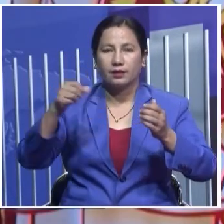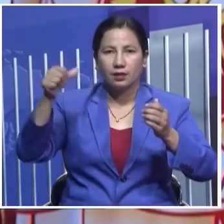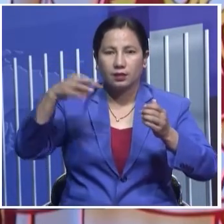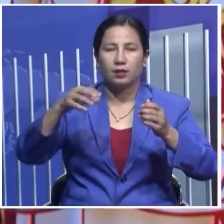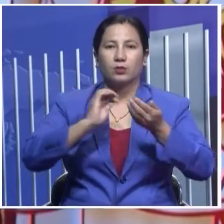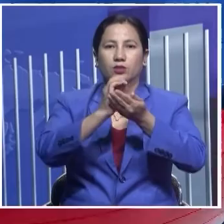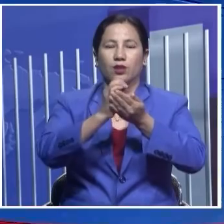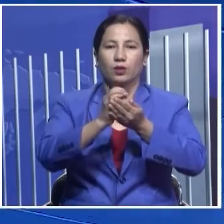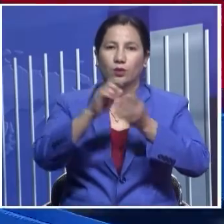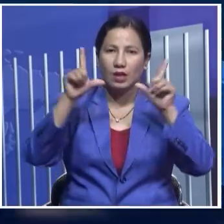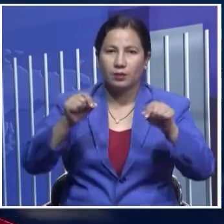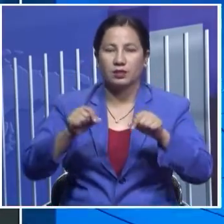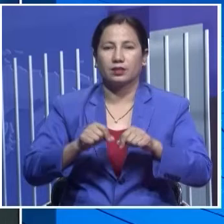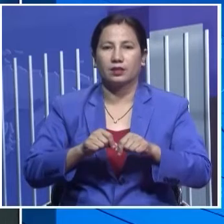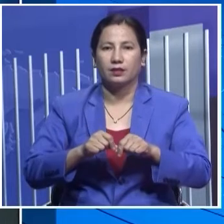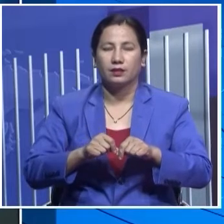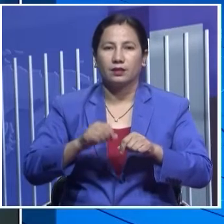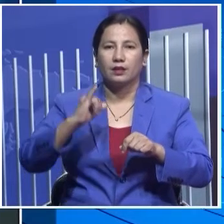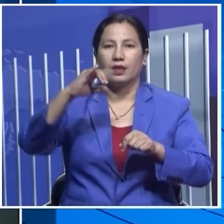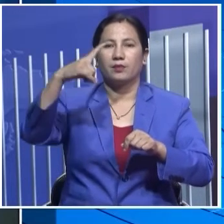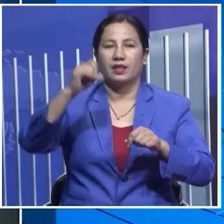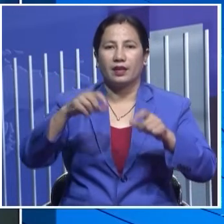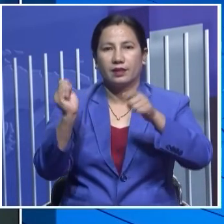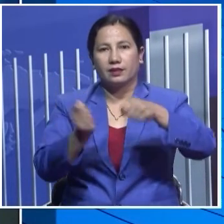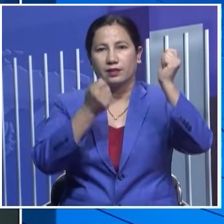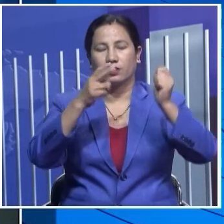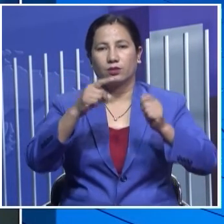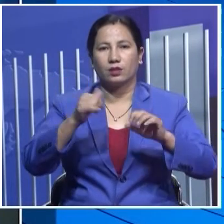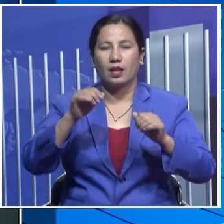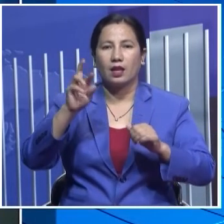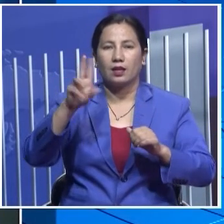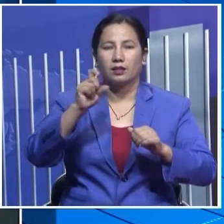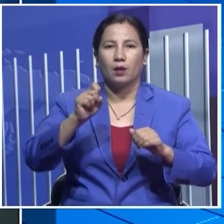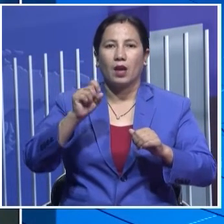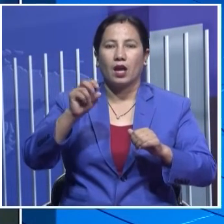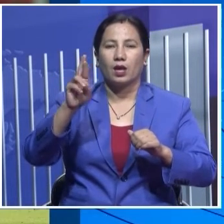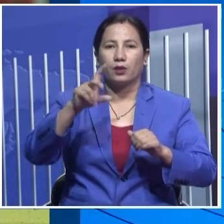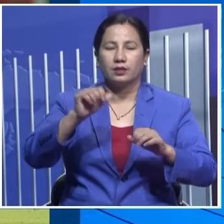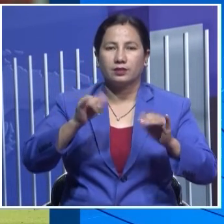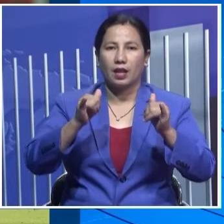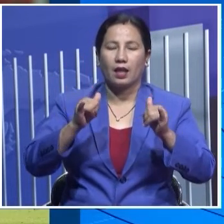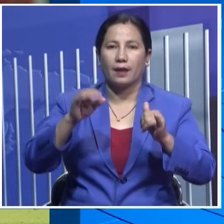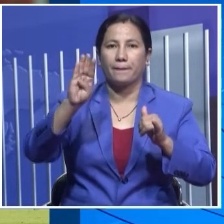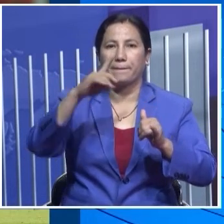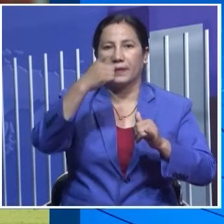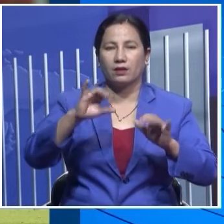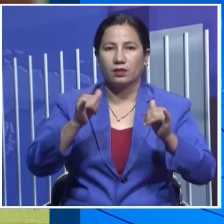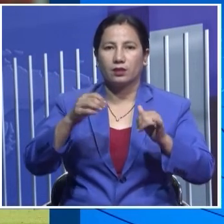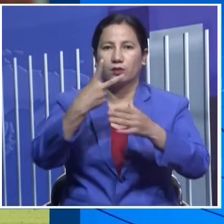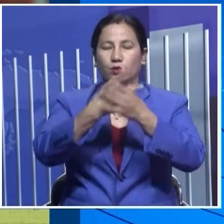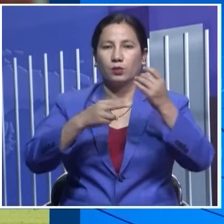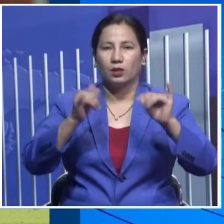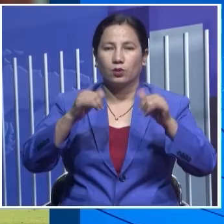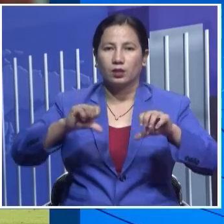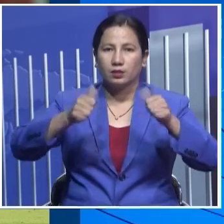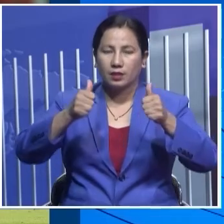खाँचो। र आइपीएल क्रिकेटको दोस्रो क्वालिफायरमा आज राजस्थान रोयल्स र रोयल च्यालेन्जर्स बेङ्गलोर खेल्दै दुवै टोली जित